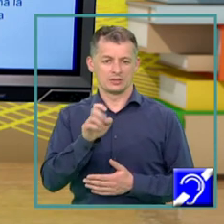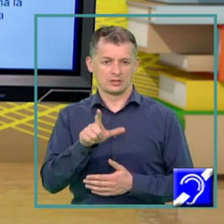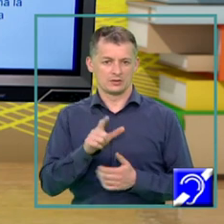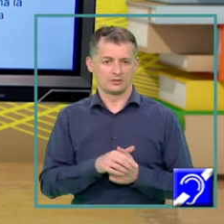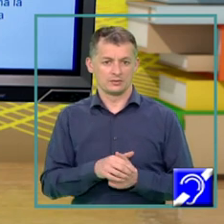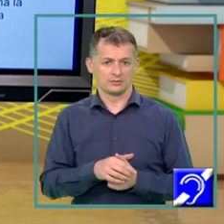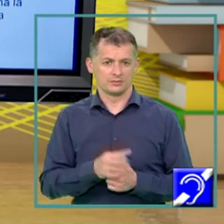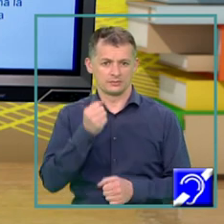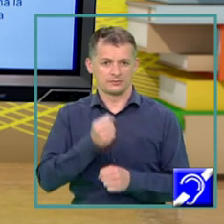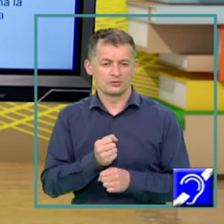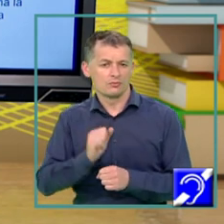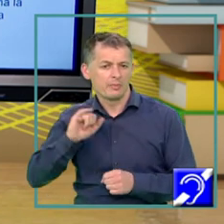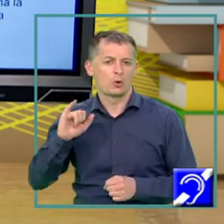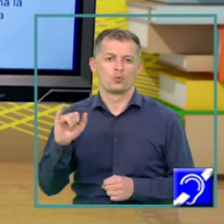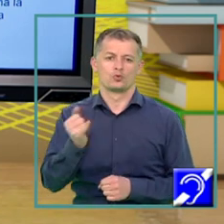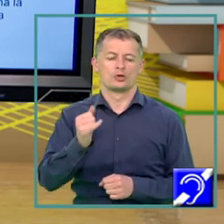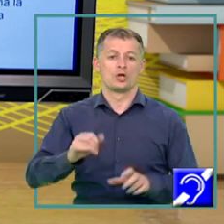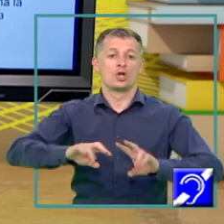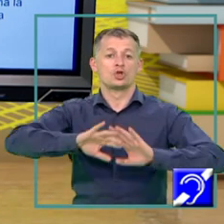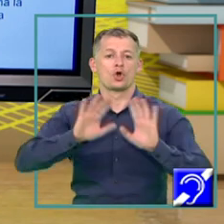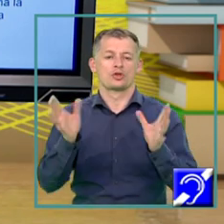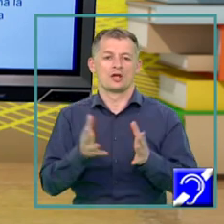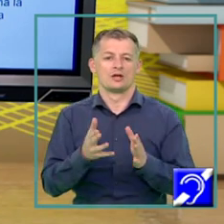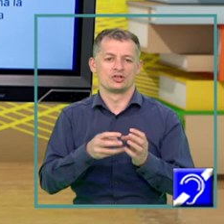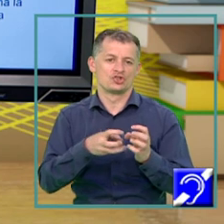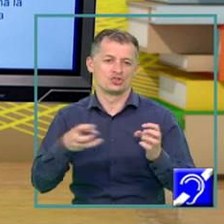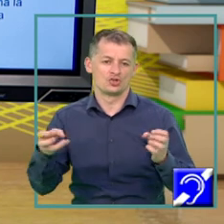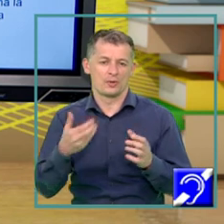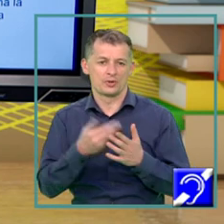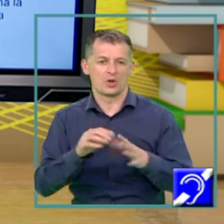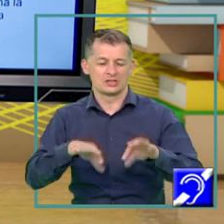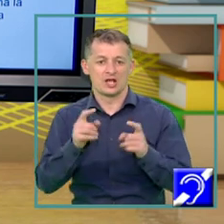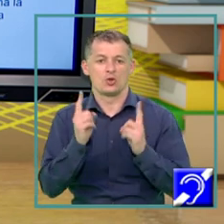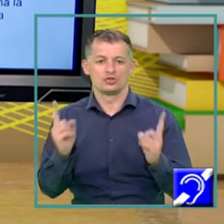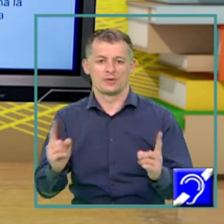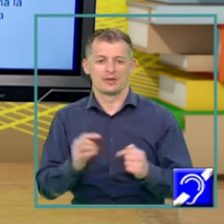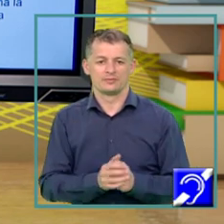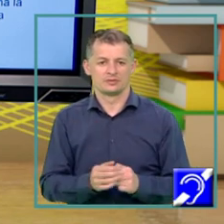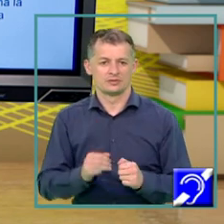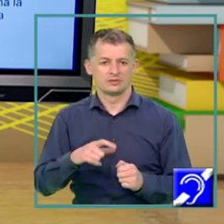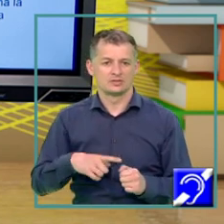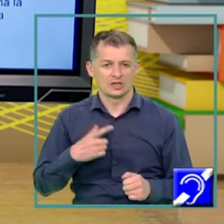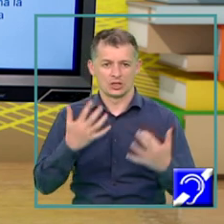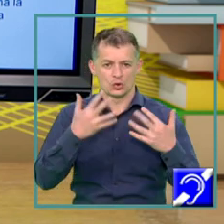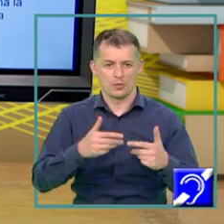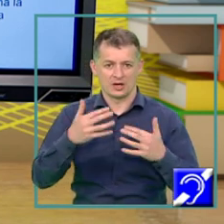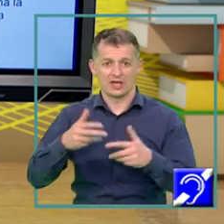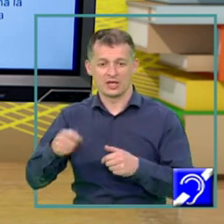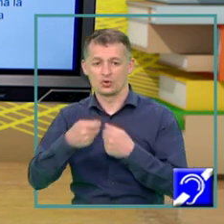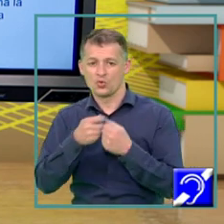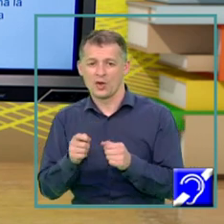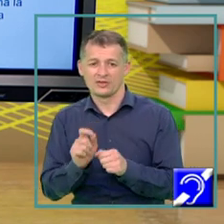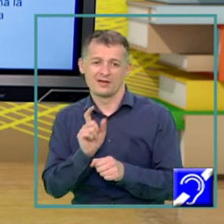face o parcurgere completă a șirului pentru a determina lungimea Sunt practic numărate toate caracterele